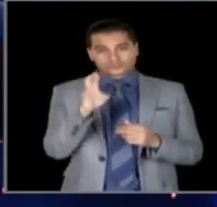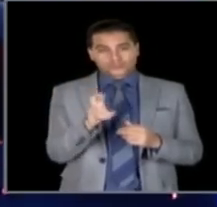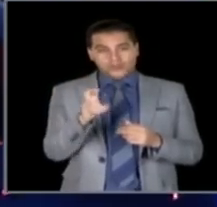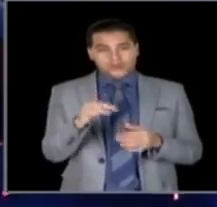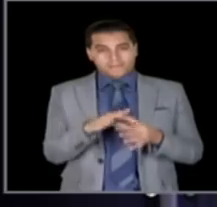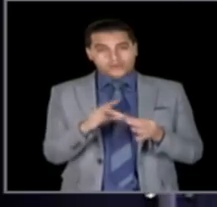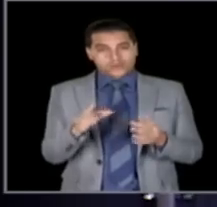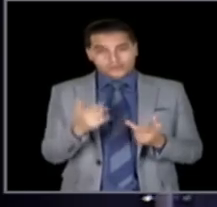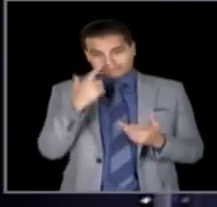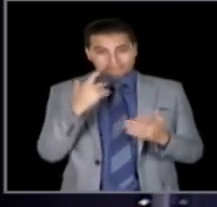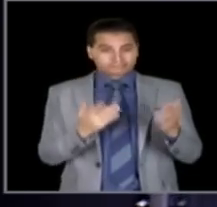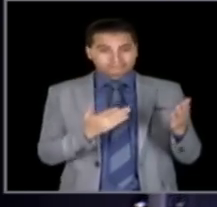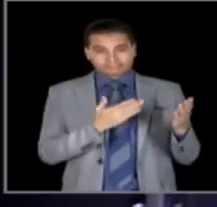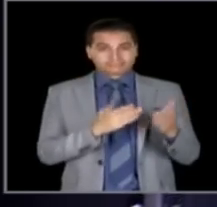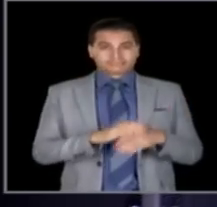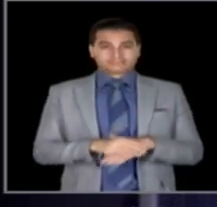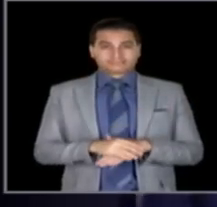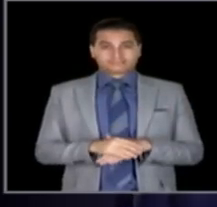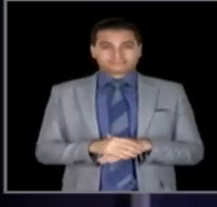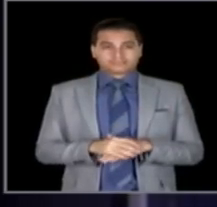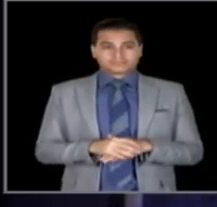وموضوع السؤال إيه.